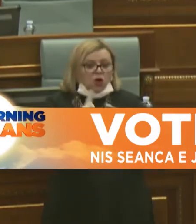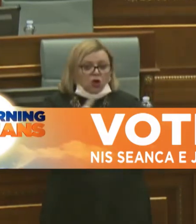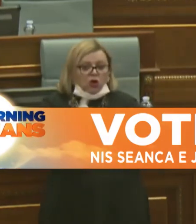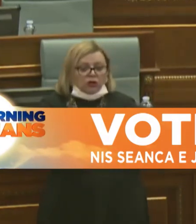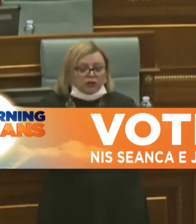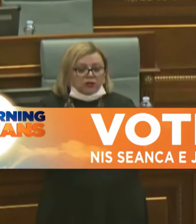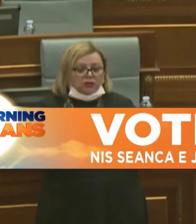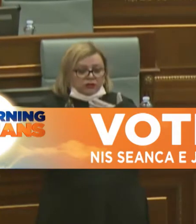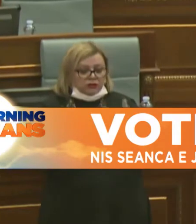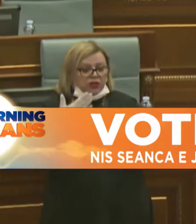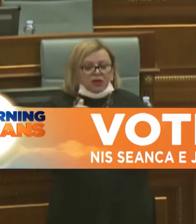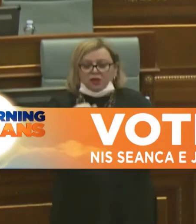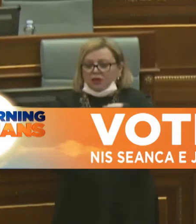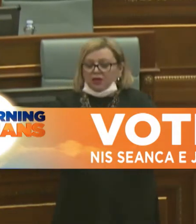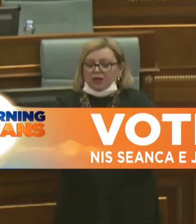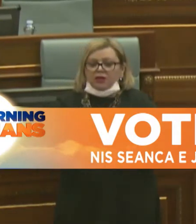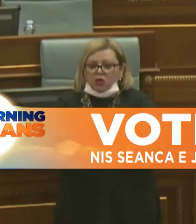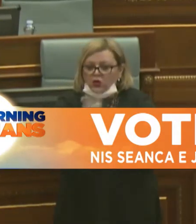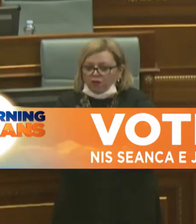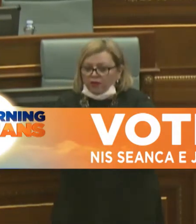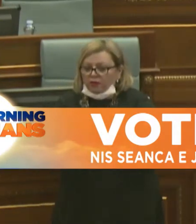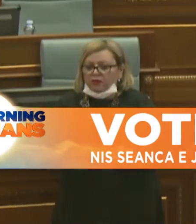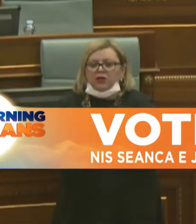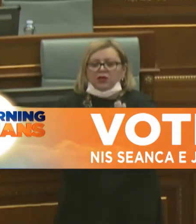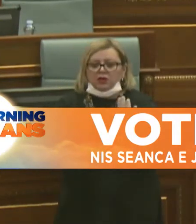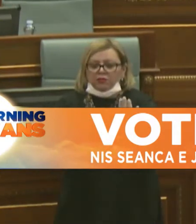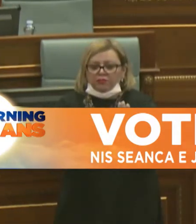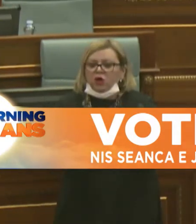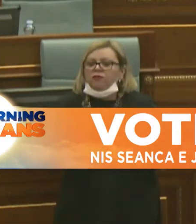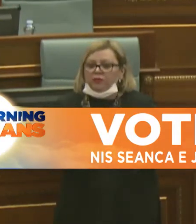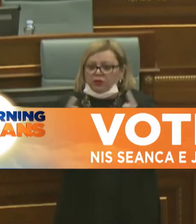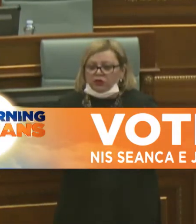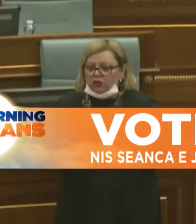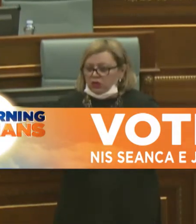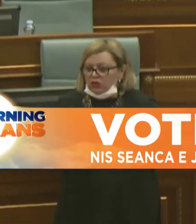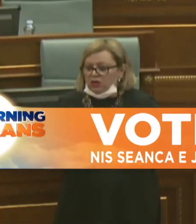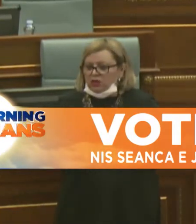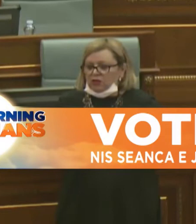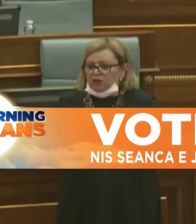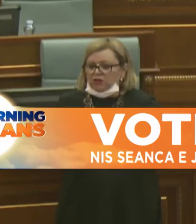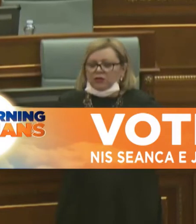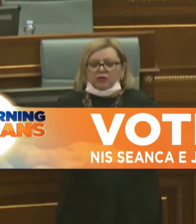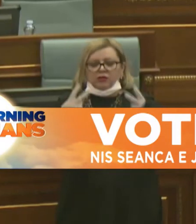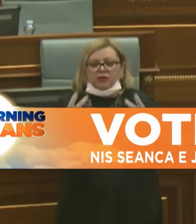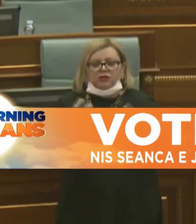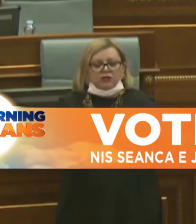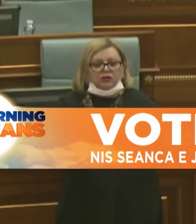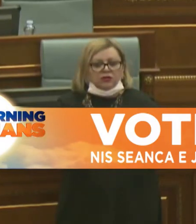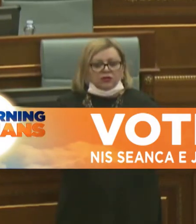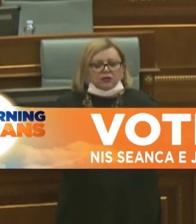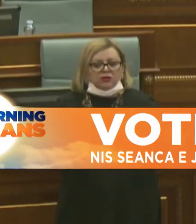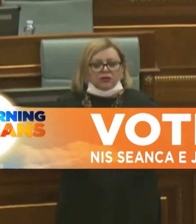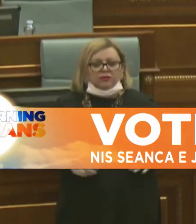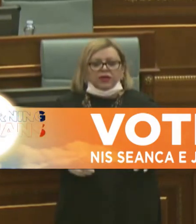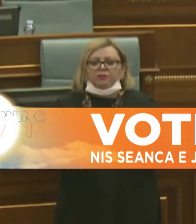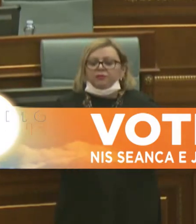dhe takimit dhe të mbrojtjes me COVID-19, duke promovuar integrimin e rrjetit të institucioneve shëndetësore që merren me sëmundje infektive me ato të